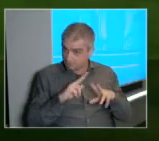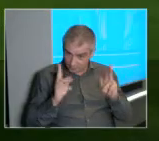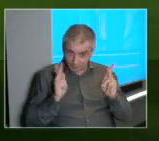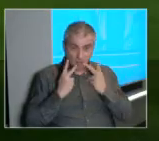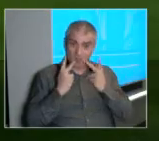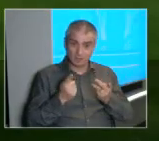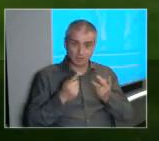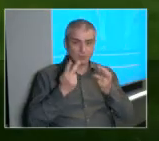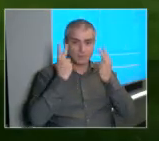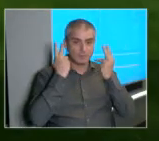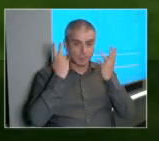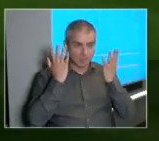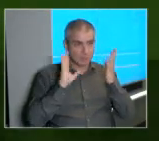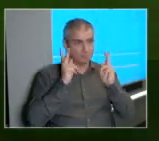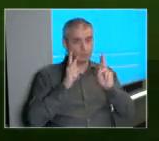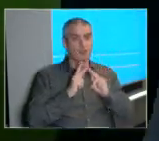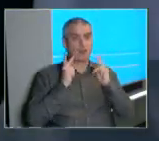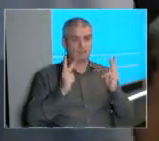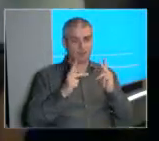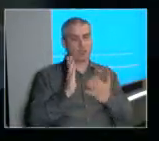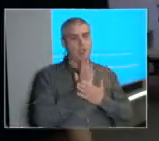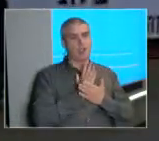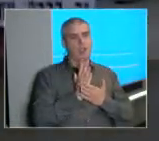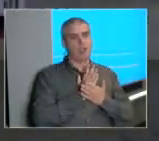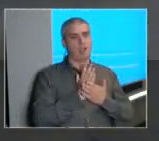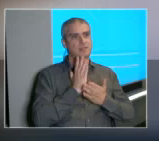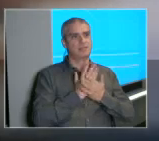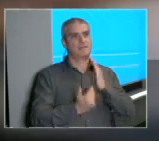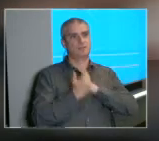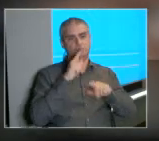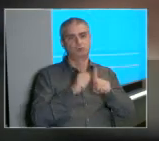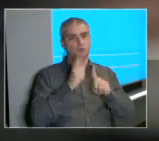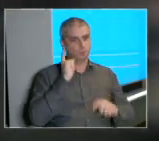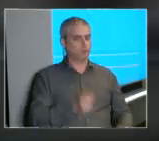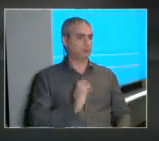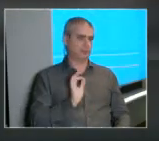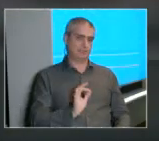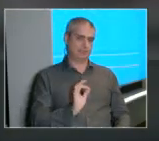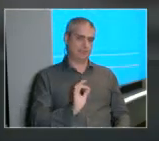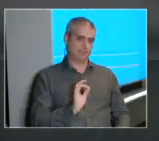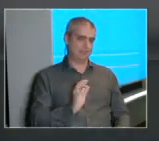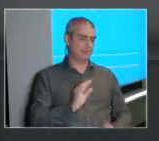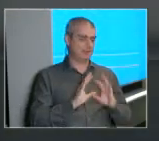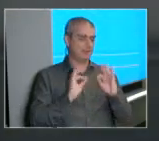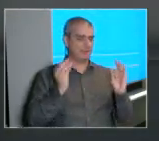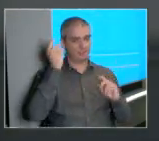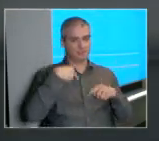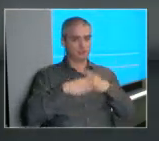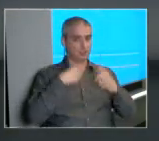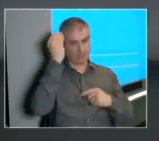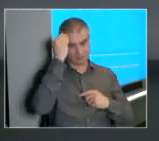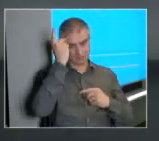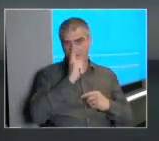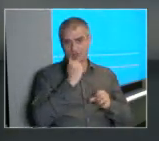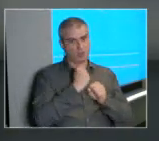יכול לפתור את זה? בעיקרון, מה שיכול לפתור את זה זה הכנה מראש, כמו שצריך, לפתיחת שנת הלימודים,